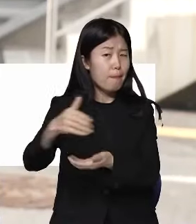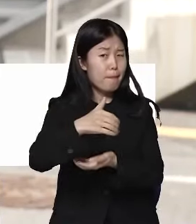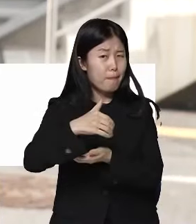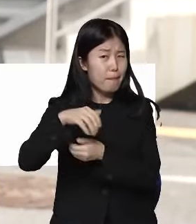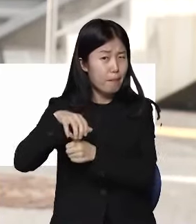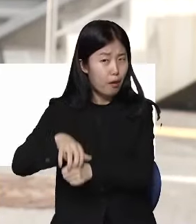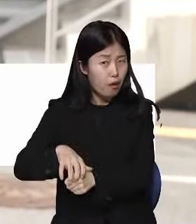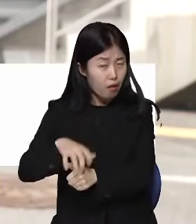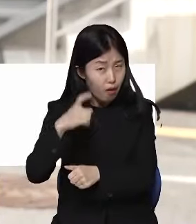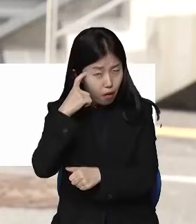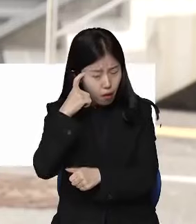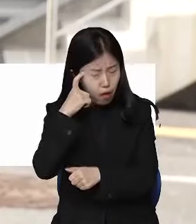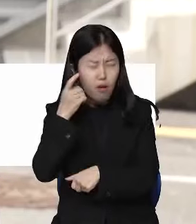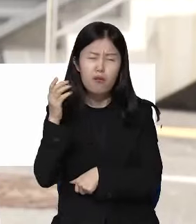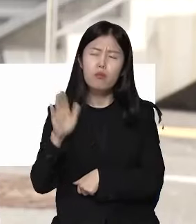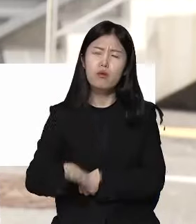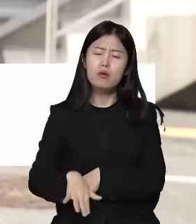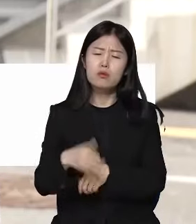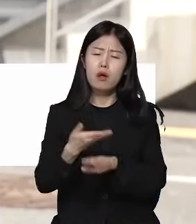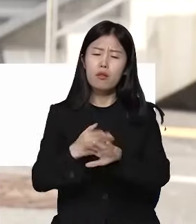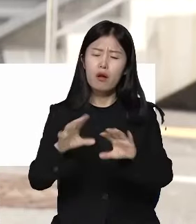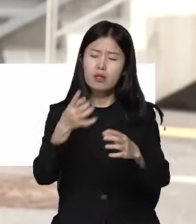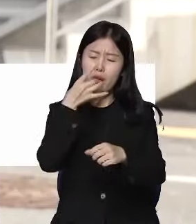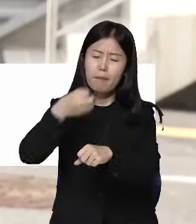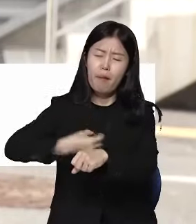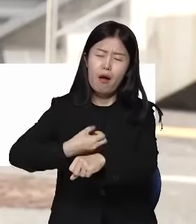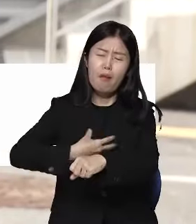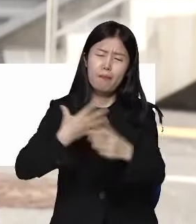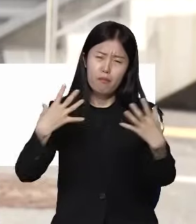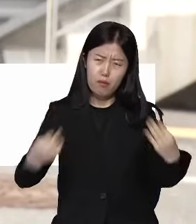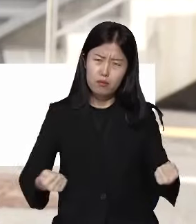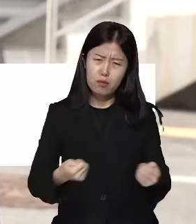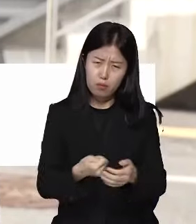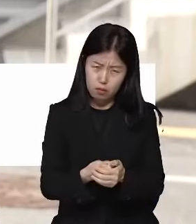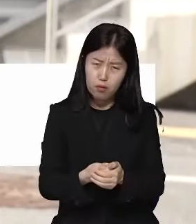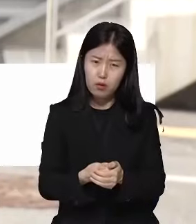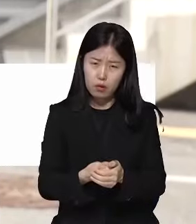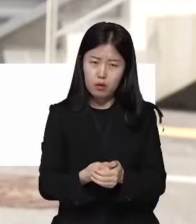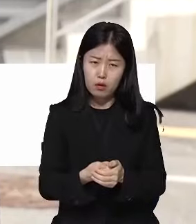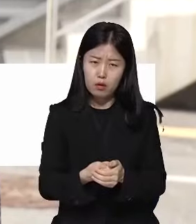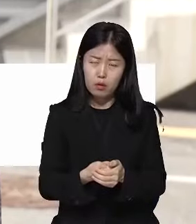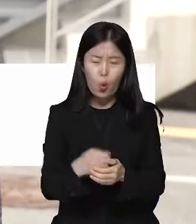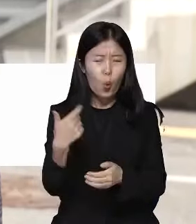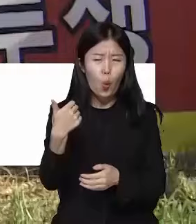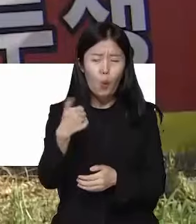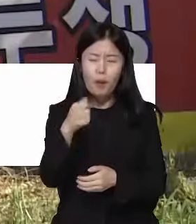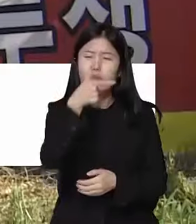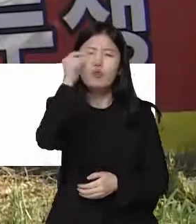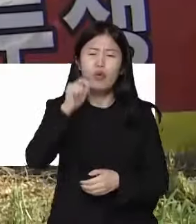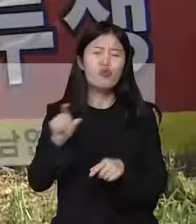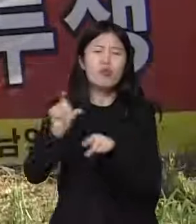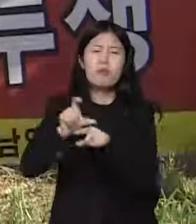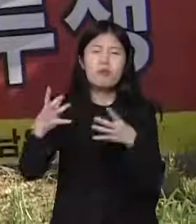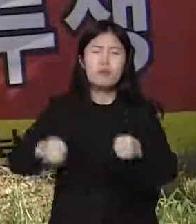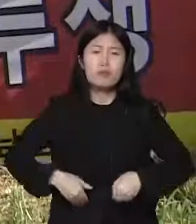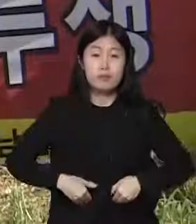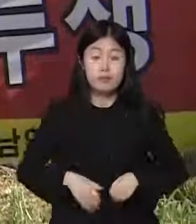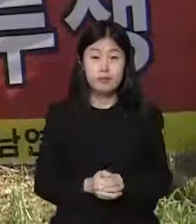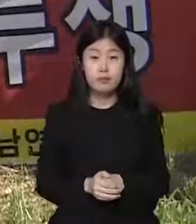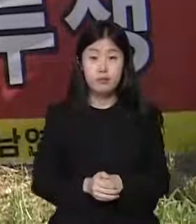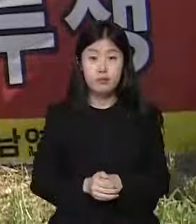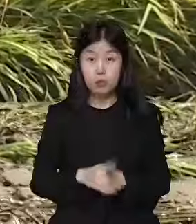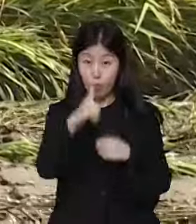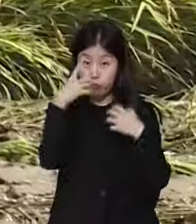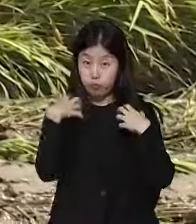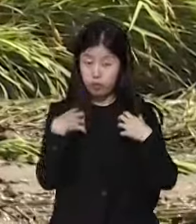있지만은 수입하는 물량도 상당히 많기 때문에 더 이상의 시장 경기를 시켜서 정부가 성난